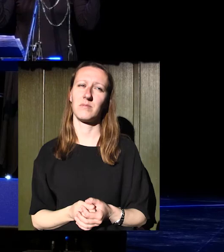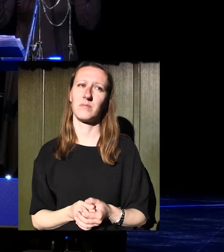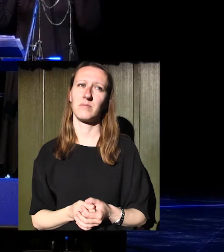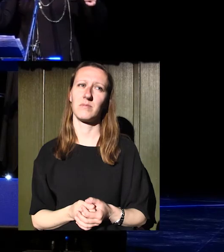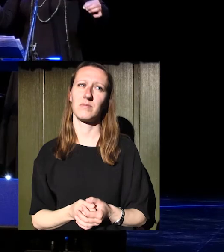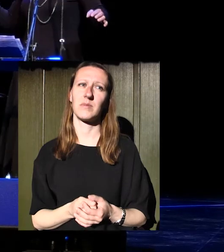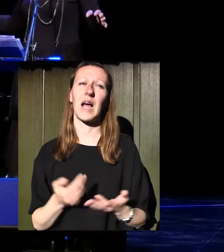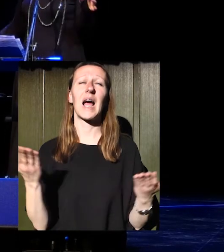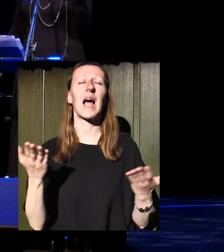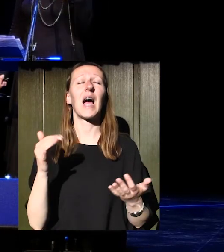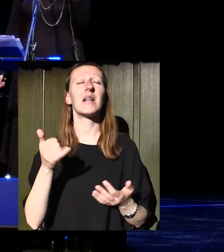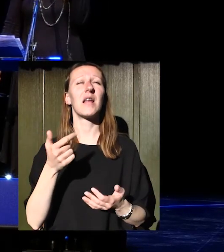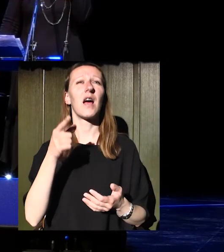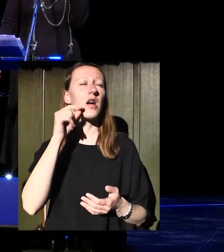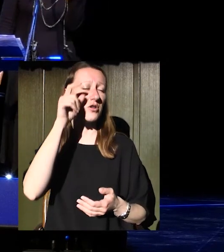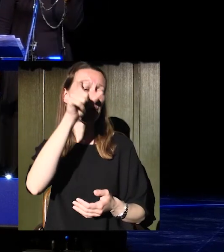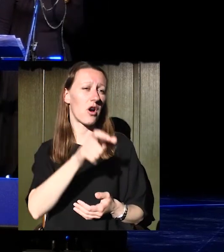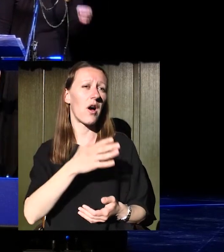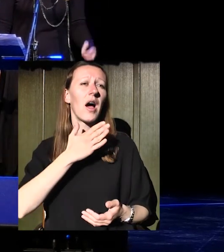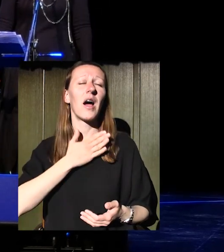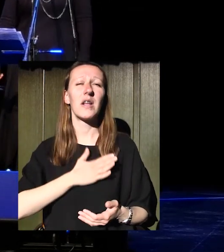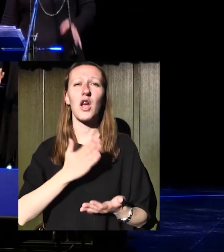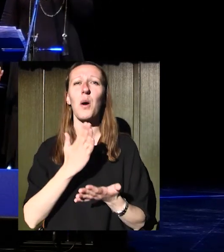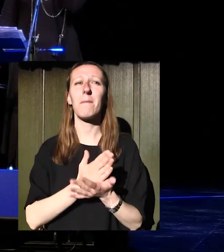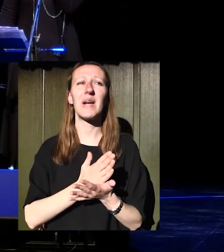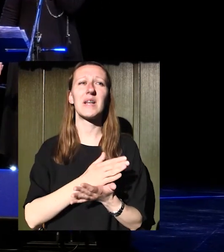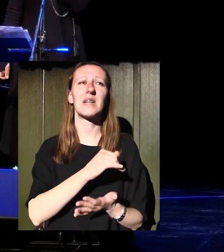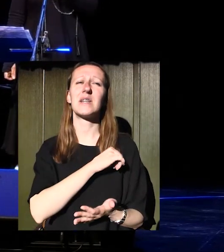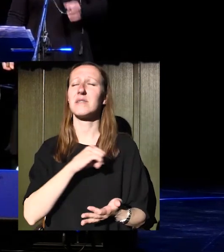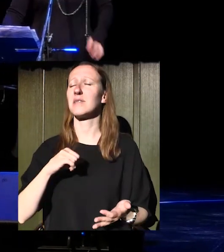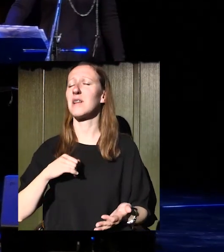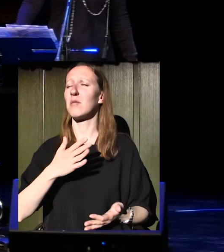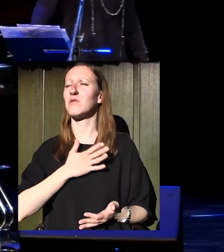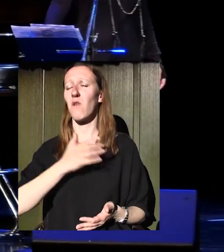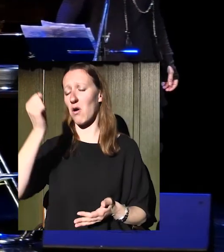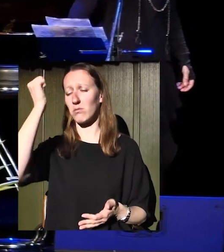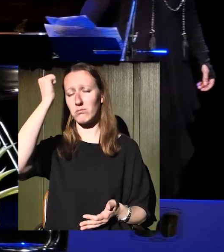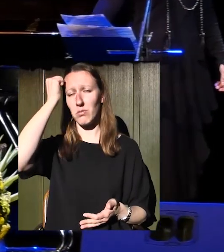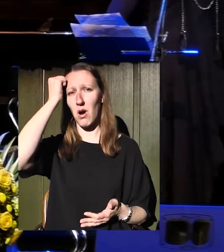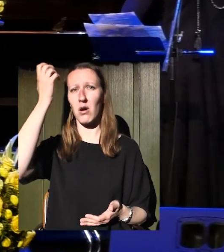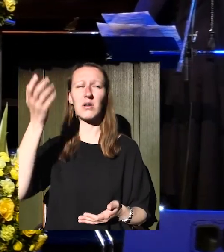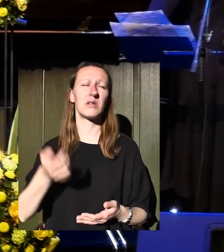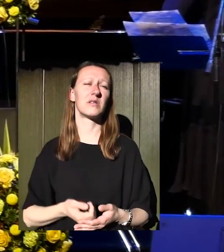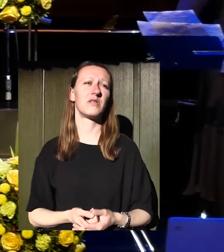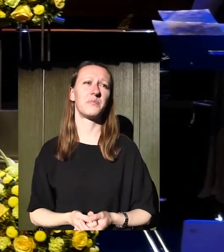Bog. Kad je čovjek htio biti sam svoj Bog.